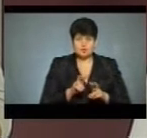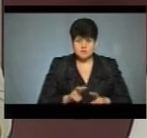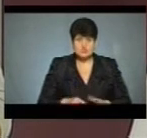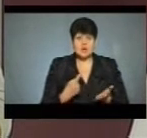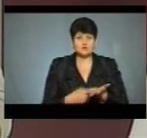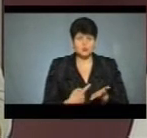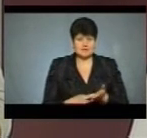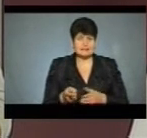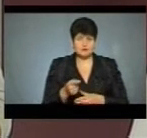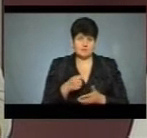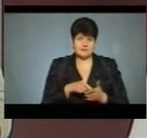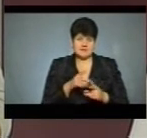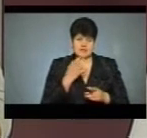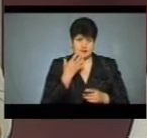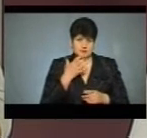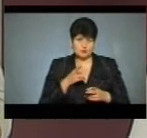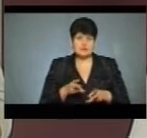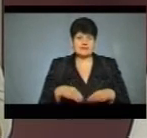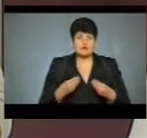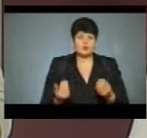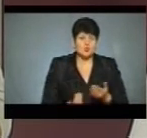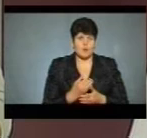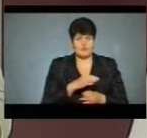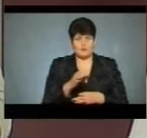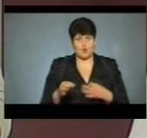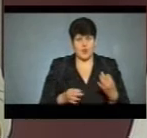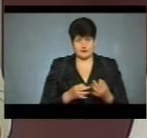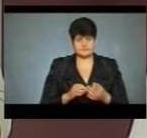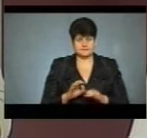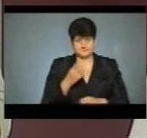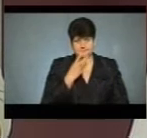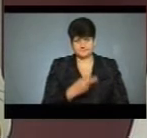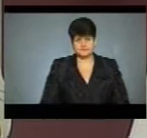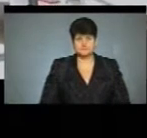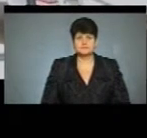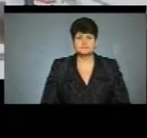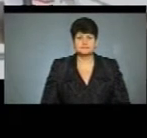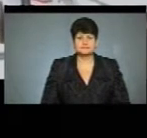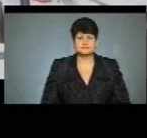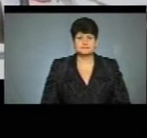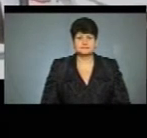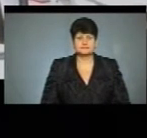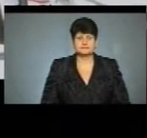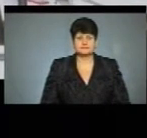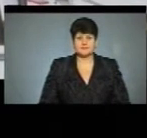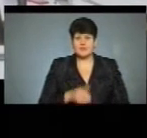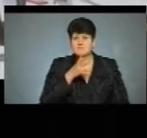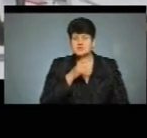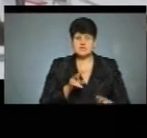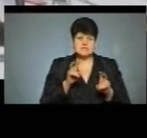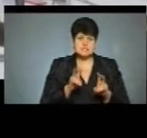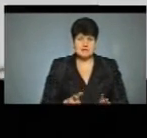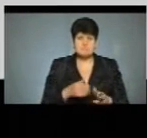доказів Тернопільміськтеплокомуненерго надало новий проєкт. Подробиці у сюжеті Анжели Шове. Під час засідання